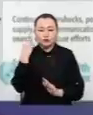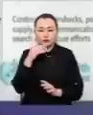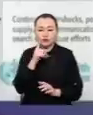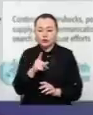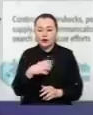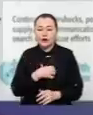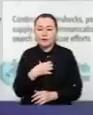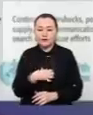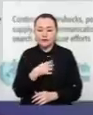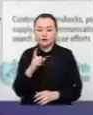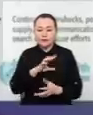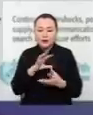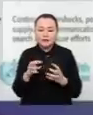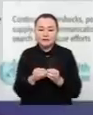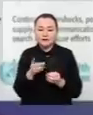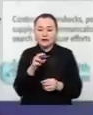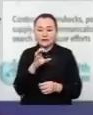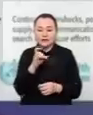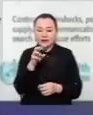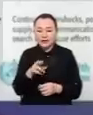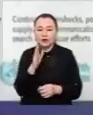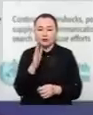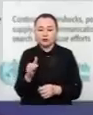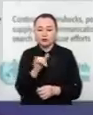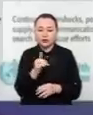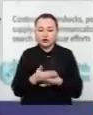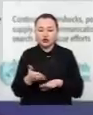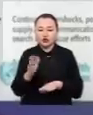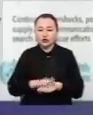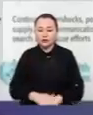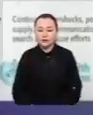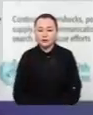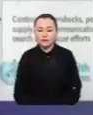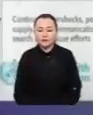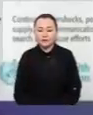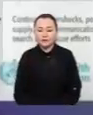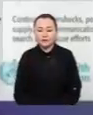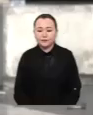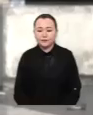но опасаемся, что последствия для Сирии будут куда тяжелее.